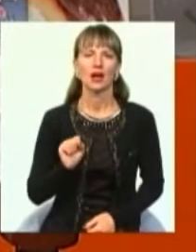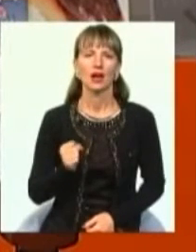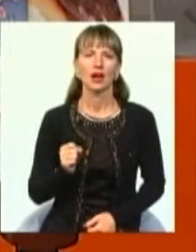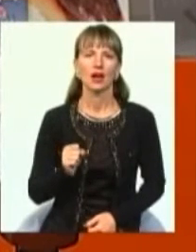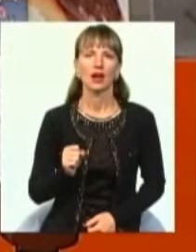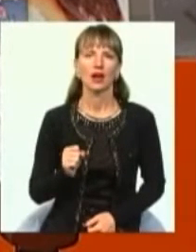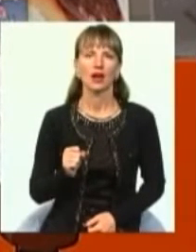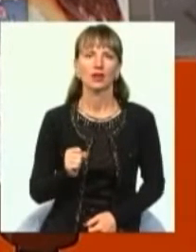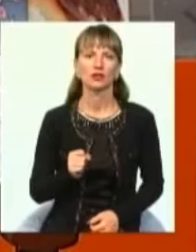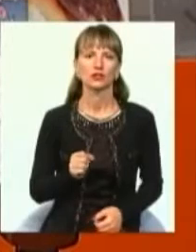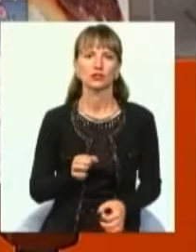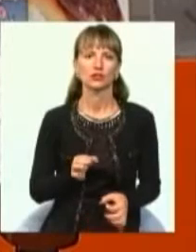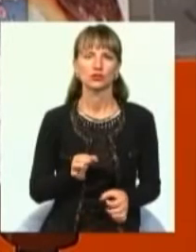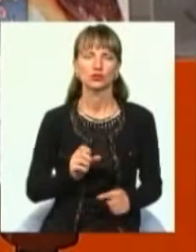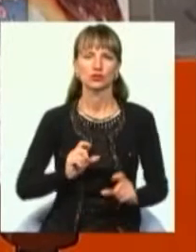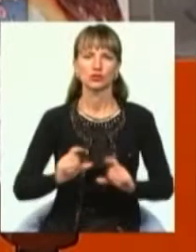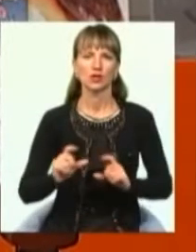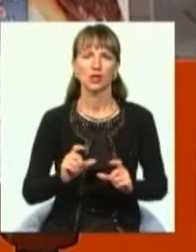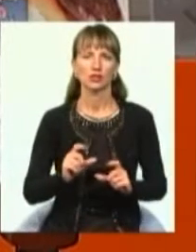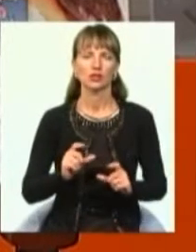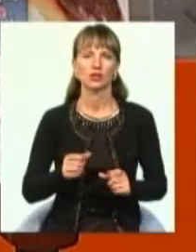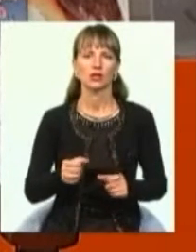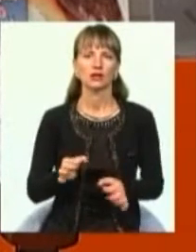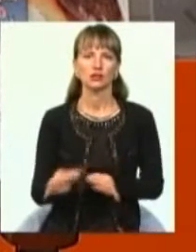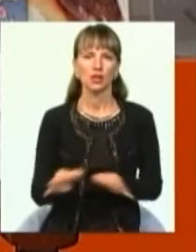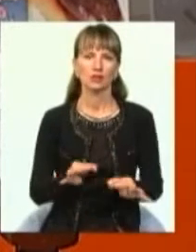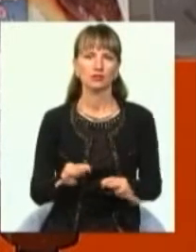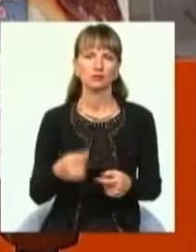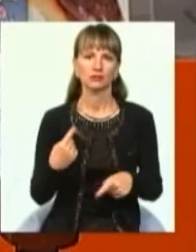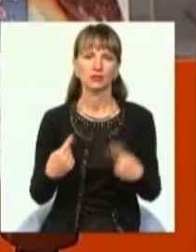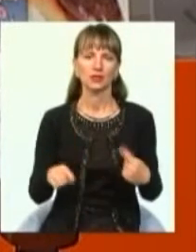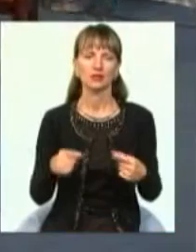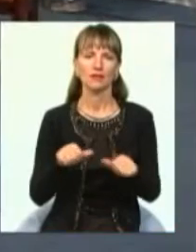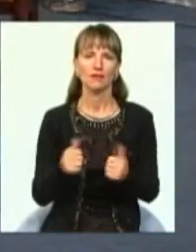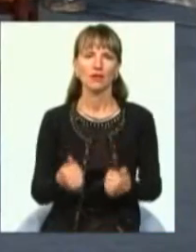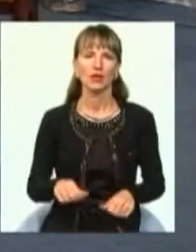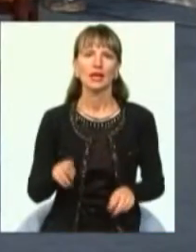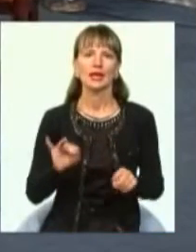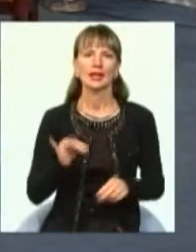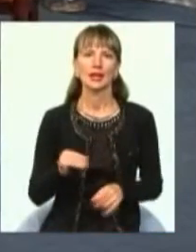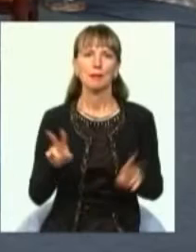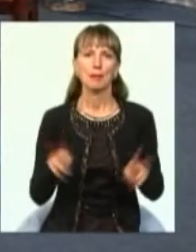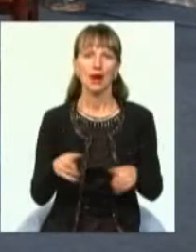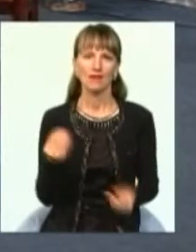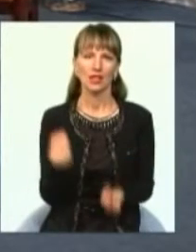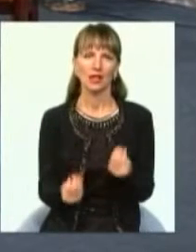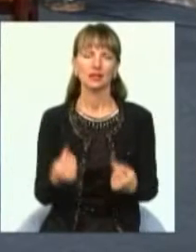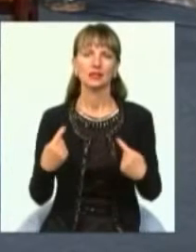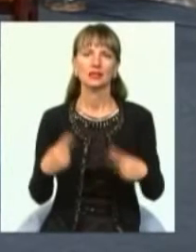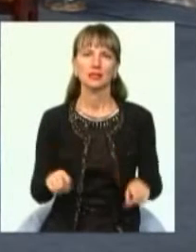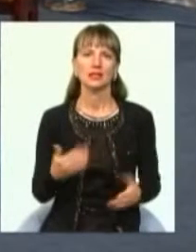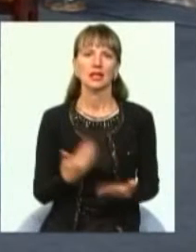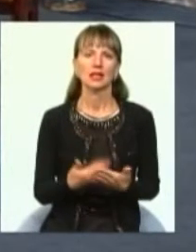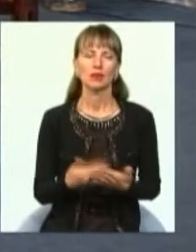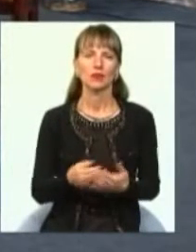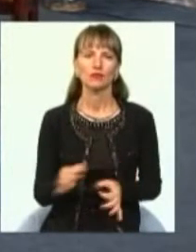а шашки, вони усі плоскі. Ну, в принципі, як і нарди, можна сказати. І правила гри там також трішки різні. Наприклад, в шашки